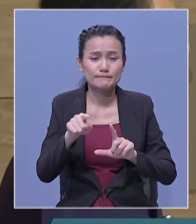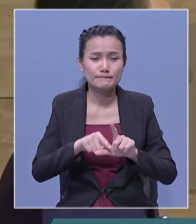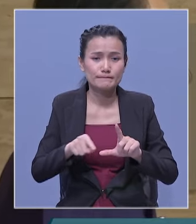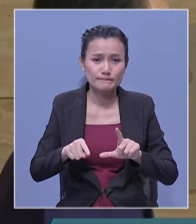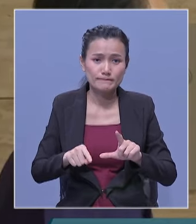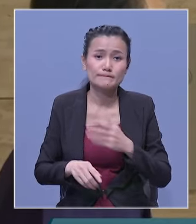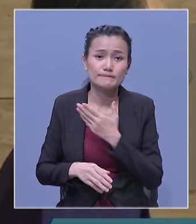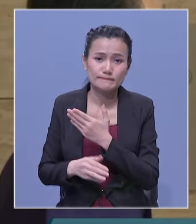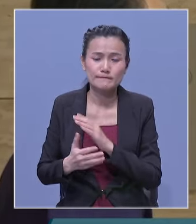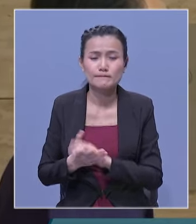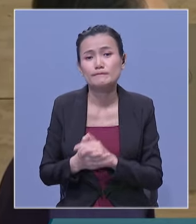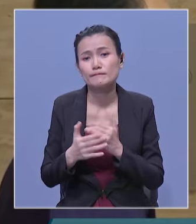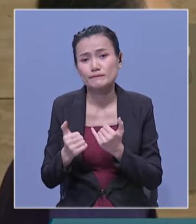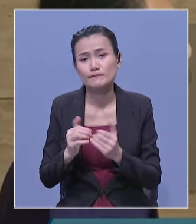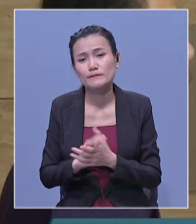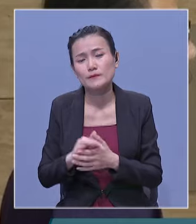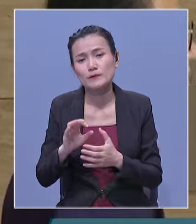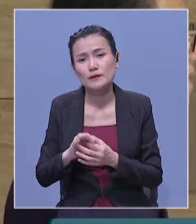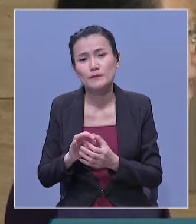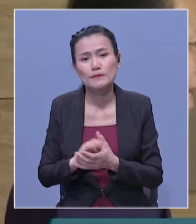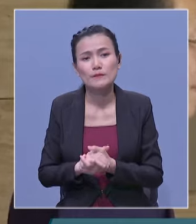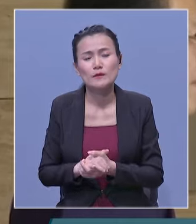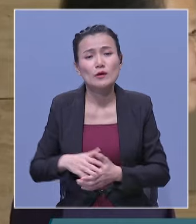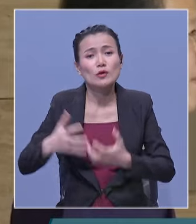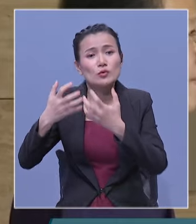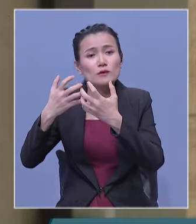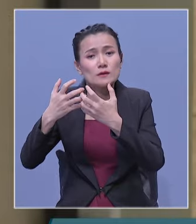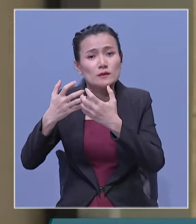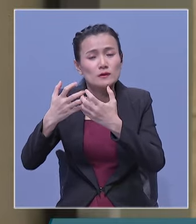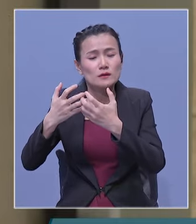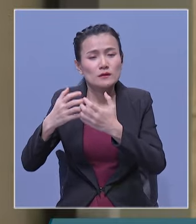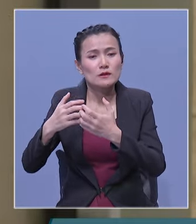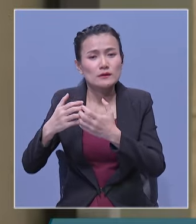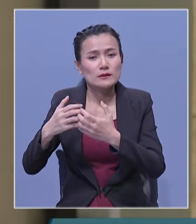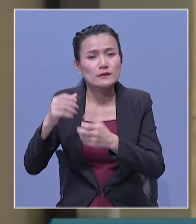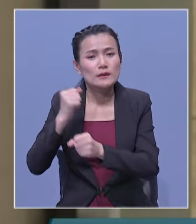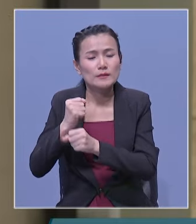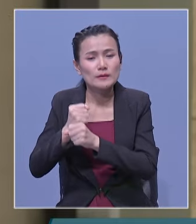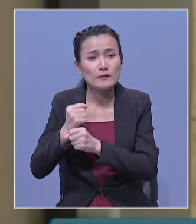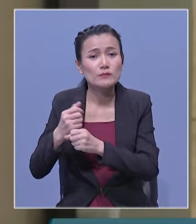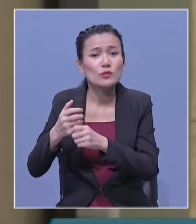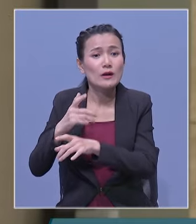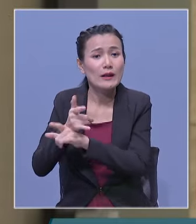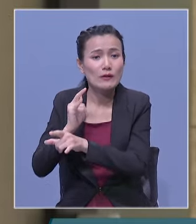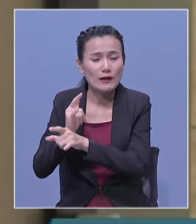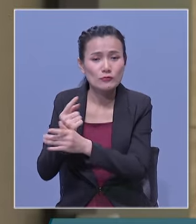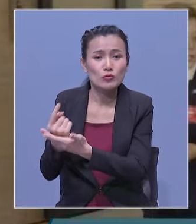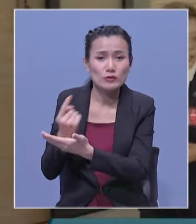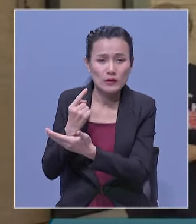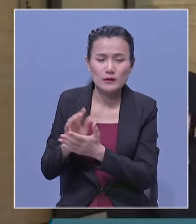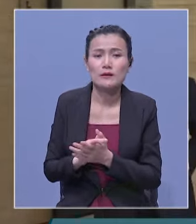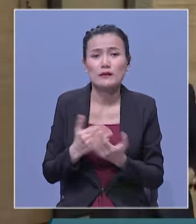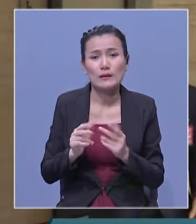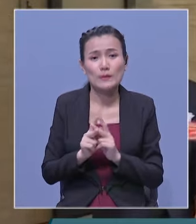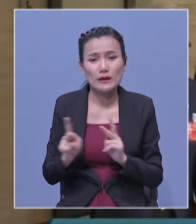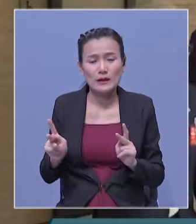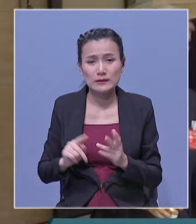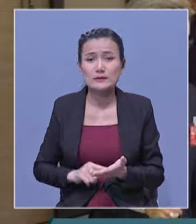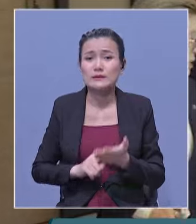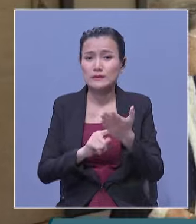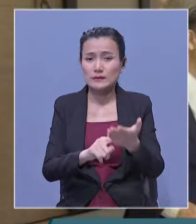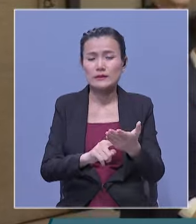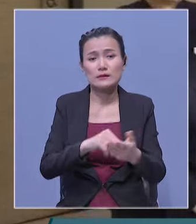ไกลนำตัวแทนเครือข่ายธุรกิจอุตสาหกรรมสุรานะคะรวมถึงนักวิชาการยื่นหนังสือต่อกรรมาธิการการพัฒนาเศรษฐกิจเ